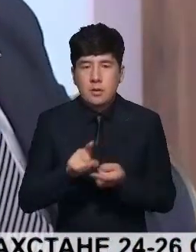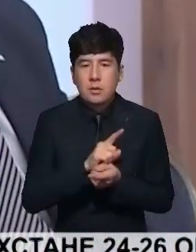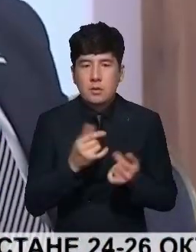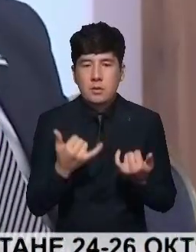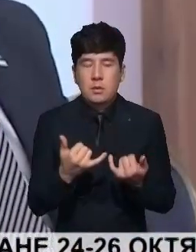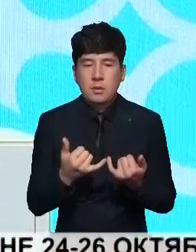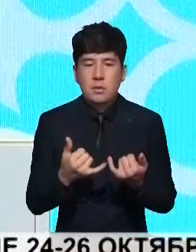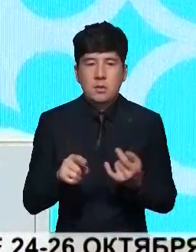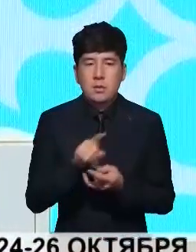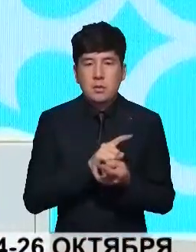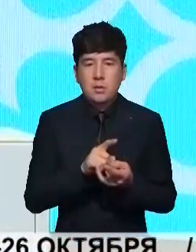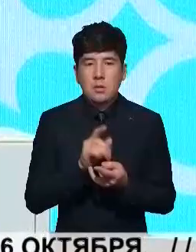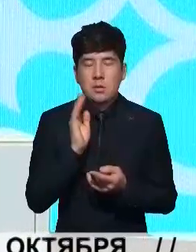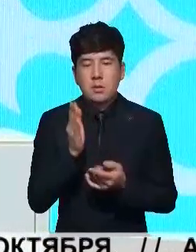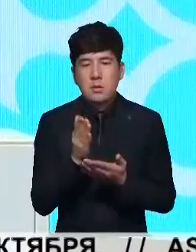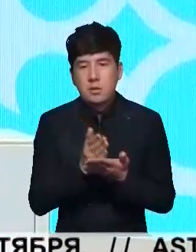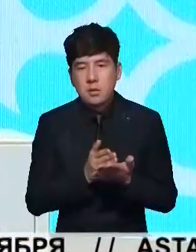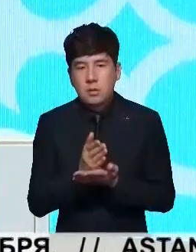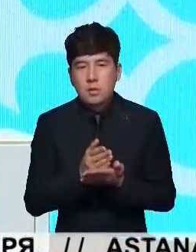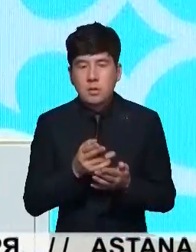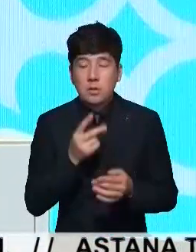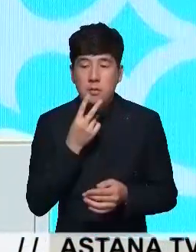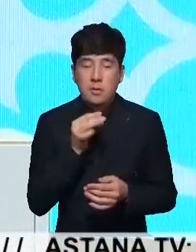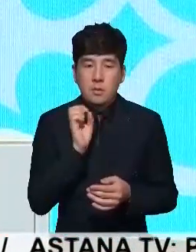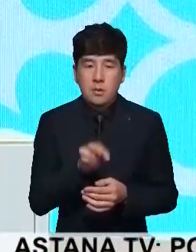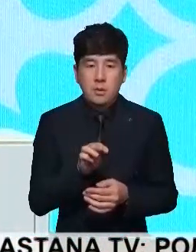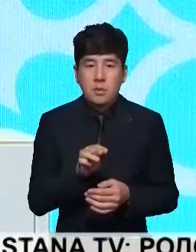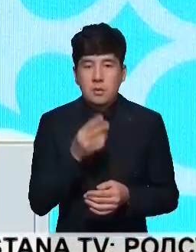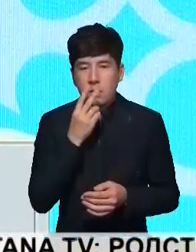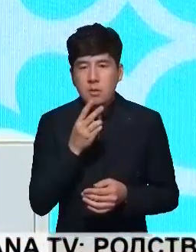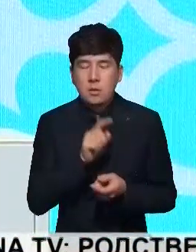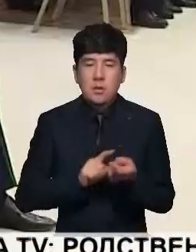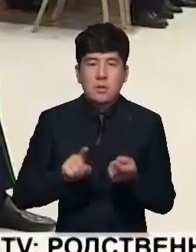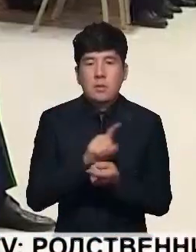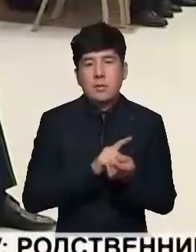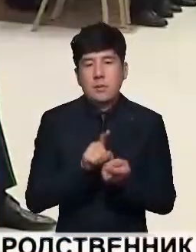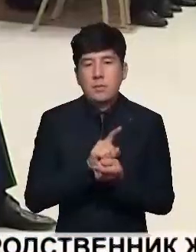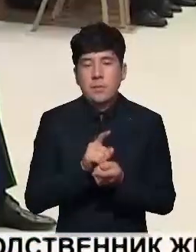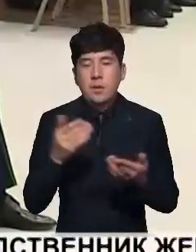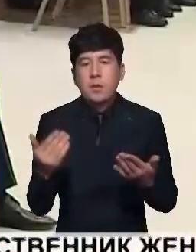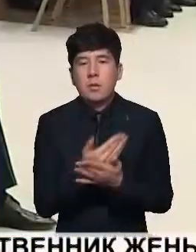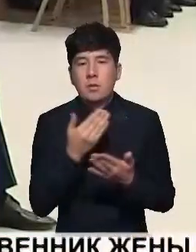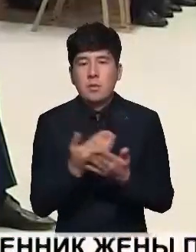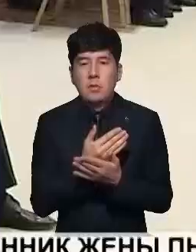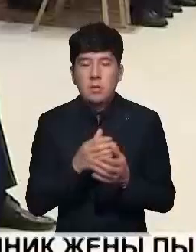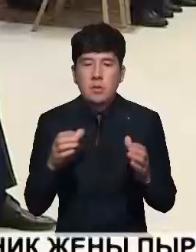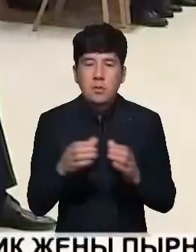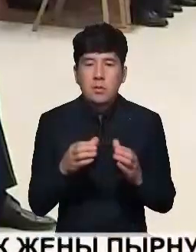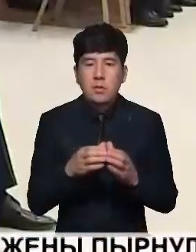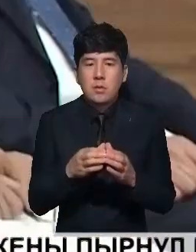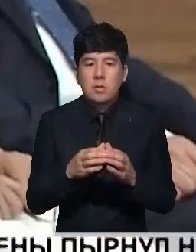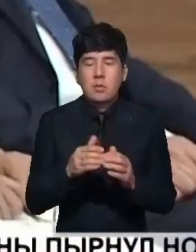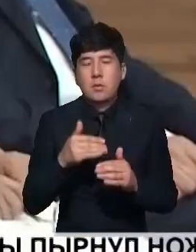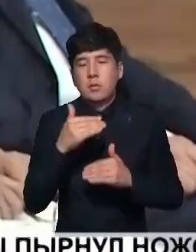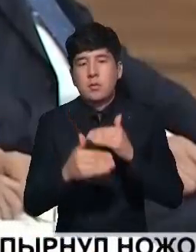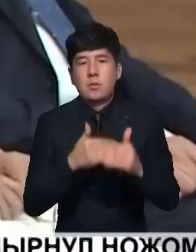происходят в стране, делаются именно для этого. Как видите, время и общество изменились. Происходит обновление общественного сознания. Мы движемся к